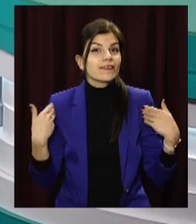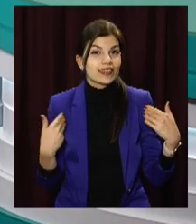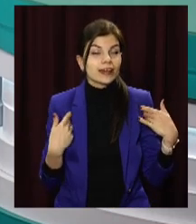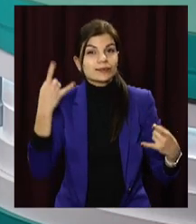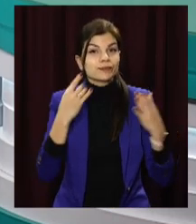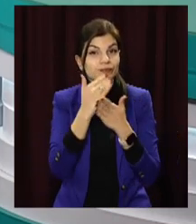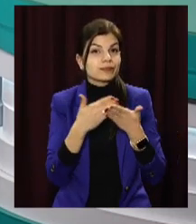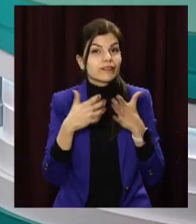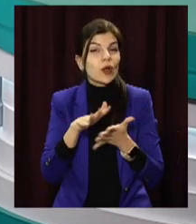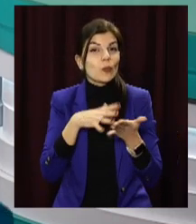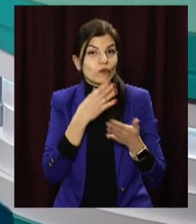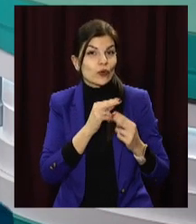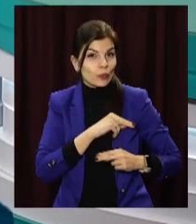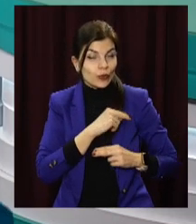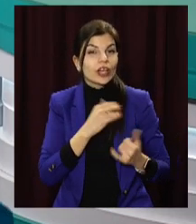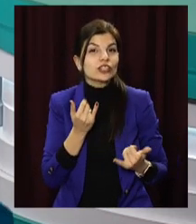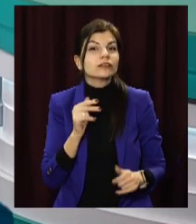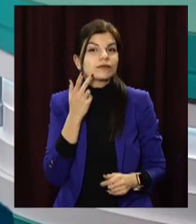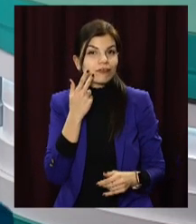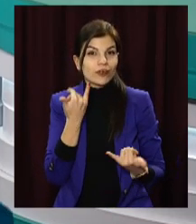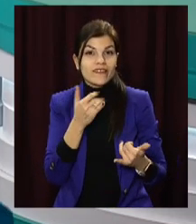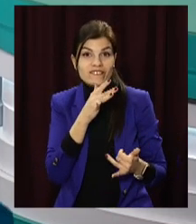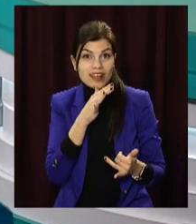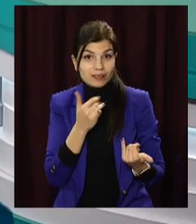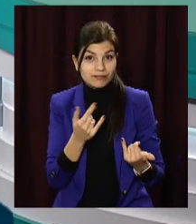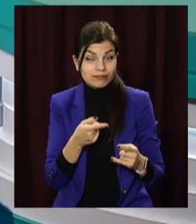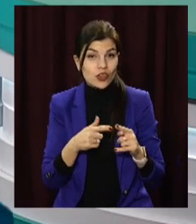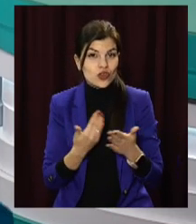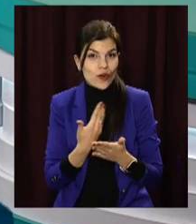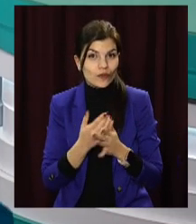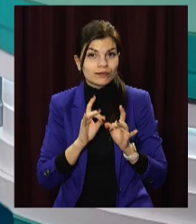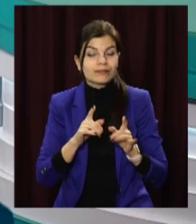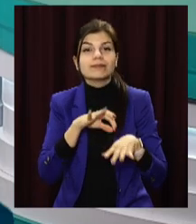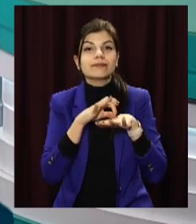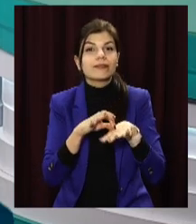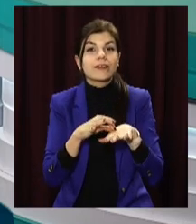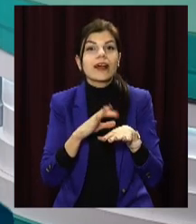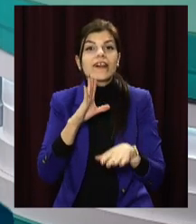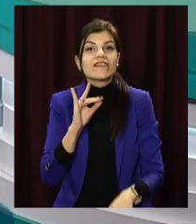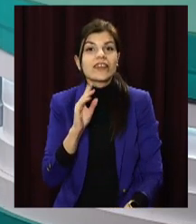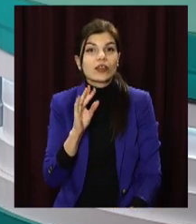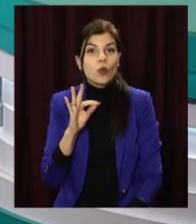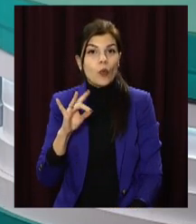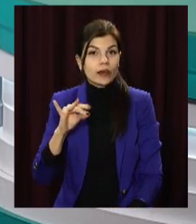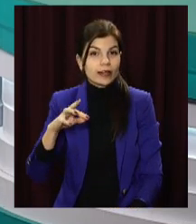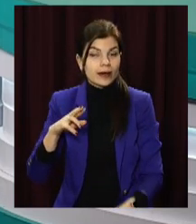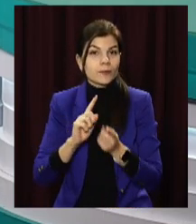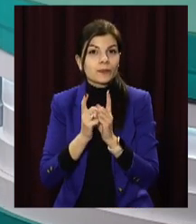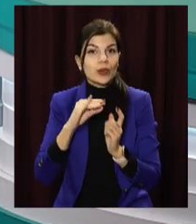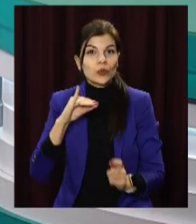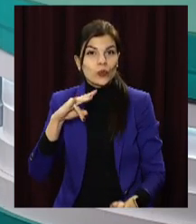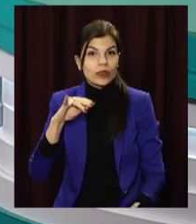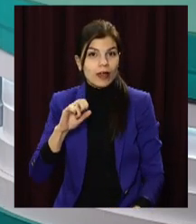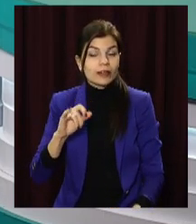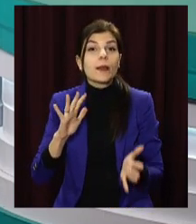Вітаю! Відкритий продовжує свою роботу. І зараз, як завжди, о цій порі новини. Для вас у студії працюють Вікторія Вахрушина та сурдоперекладачка Юліана